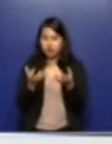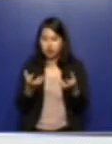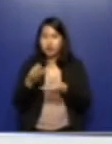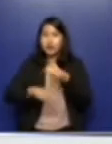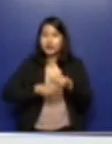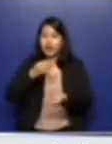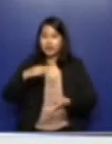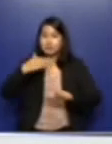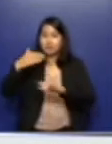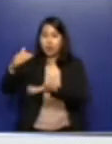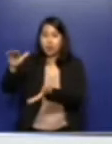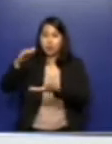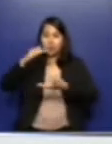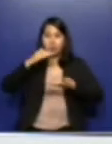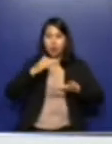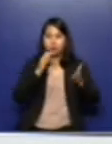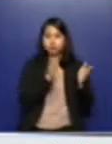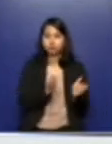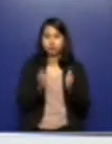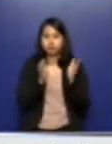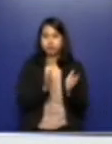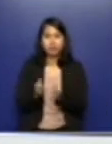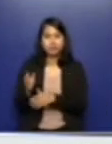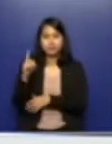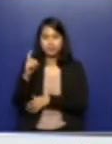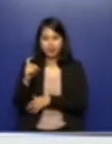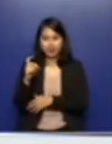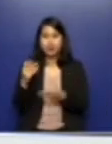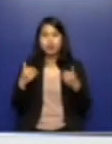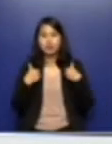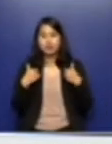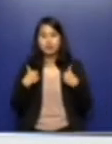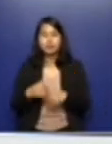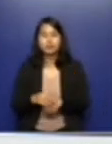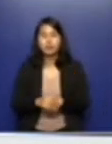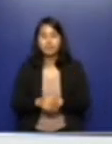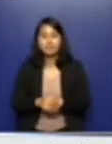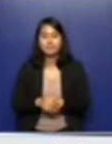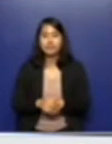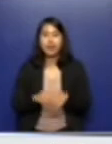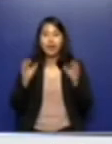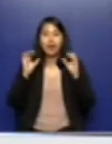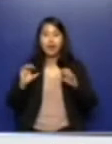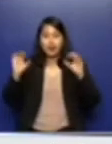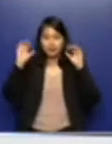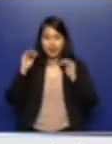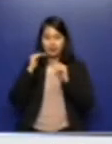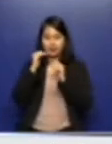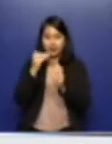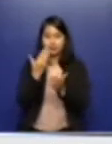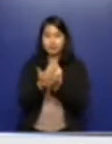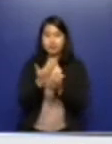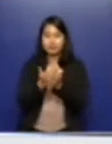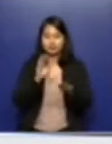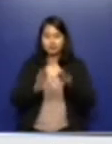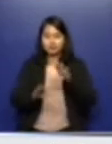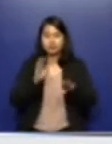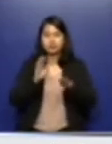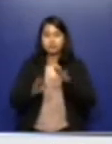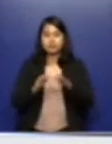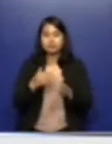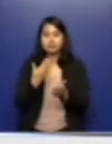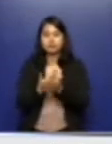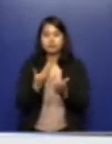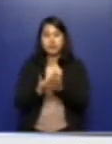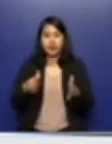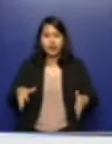ประเทศเนี่ยก็ไม่คล่องตัวทุกประเทศนะฮะเพราะฉะนั้นการที่รัฐบาลตั้งประมาณการรายจ่ายไว้ประมาณการรายได้